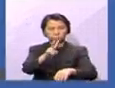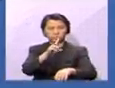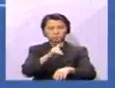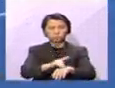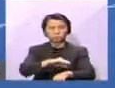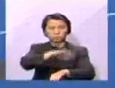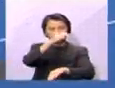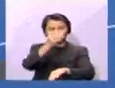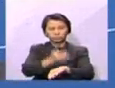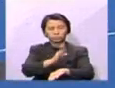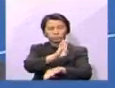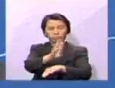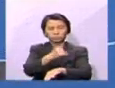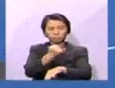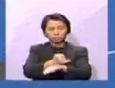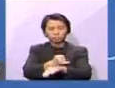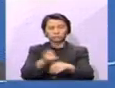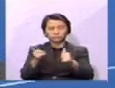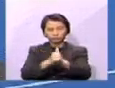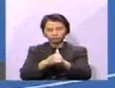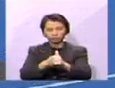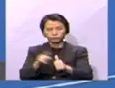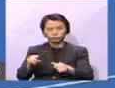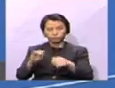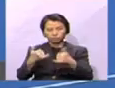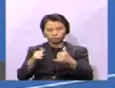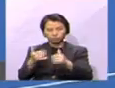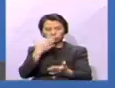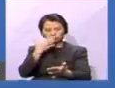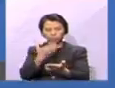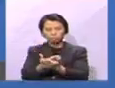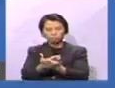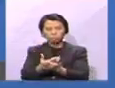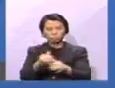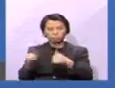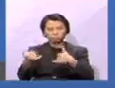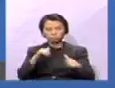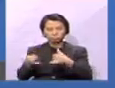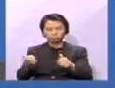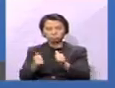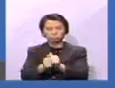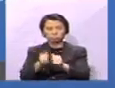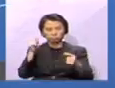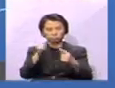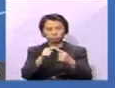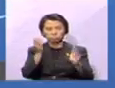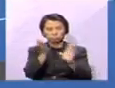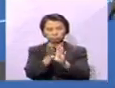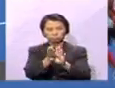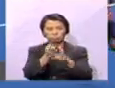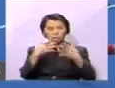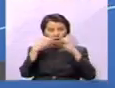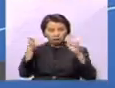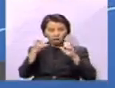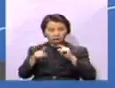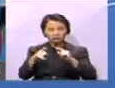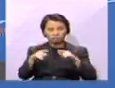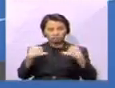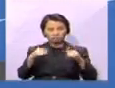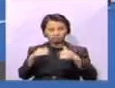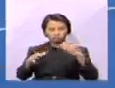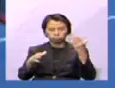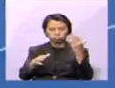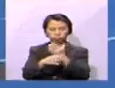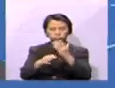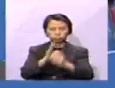nasional Bukit Jalil suku pertama tnb bermula garang dengan serangan bertali arus ke kubu Maybank namun beberapa serangan berbahaya